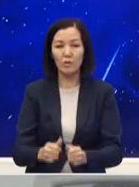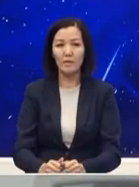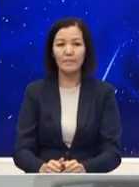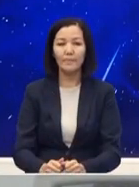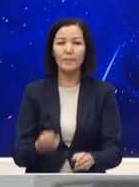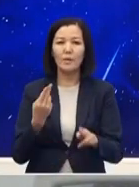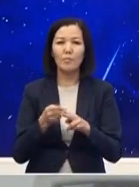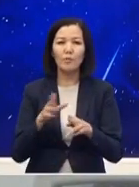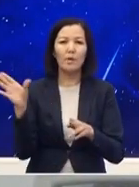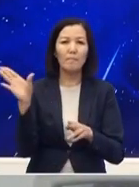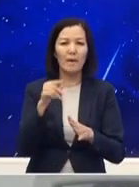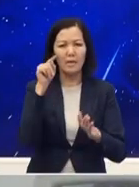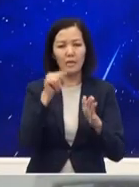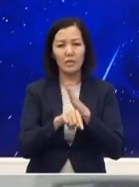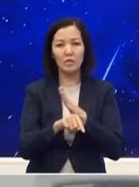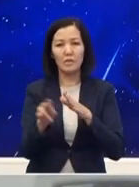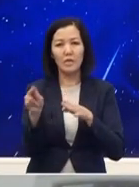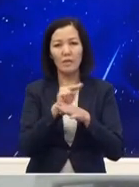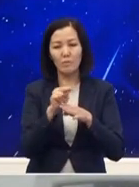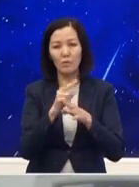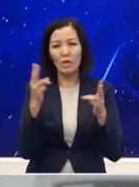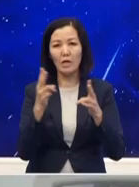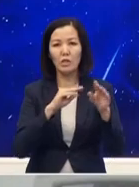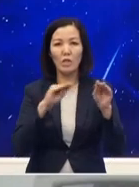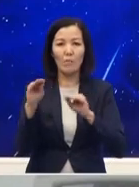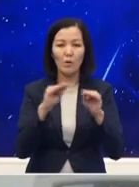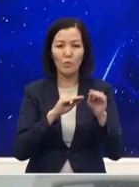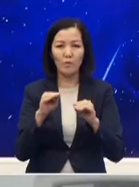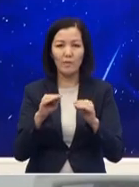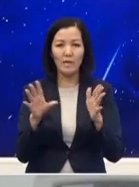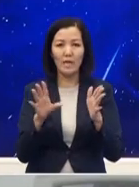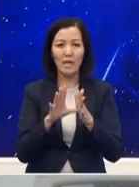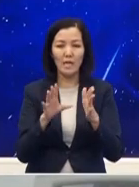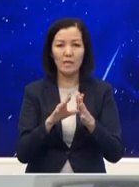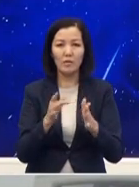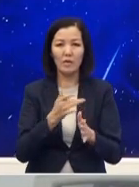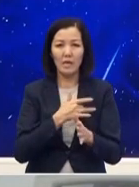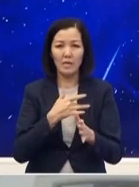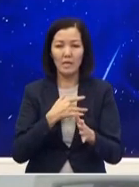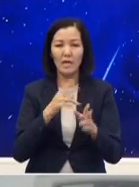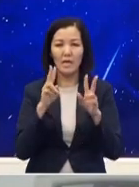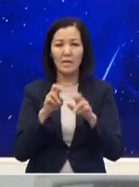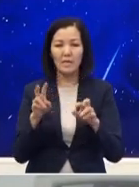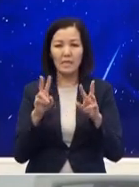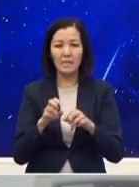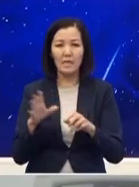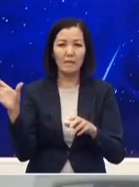Мұнда барлығы заманауи. Науқасты емдеуге қажет құрал жабдықтар, яғни электрокардиография, дефибриллятор мен